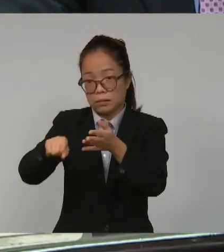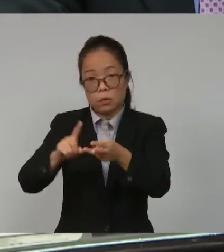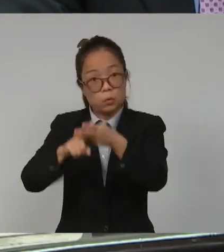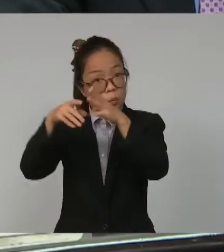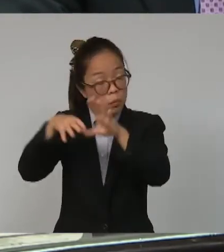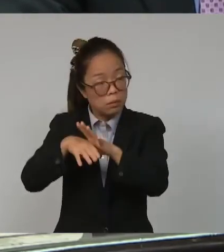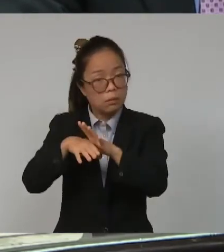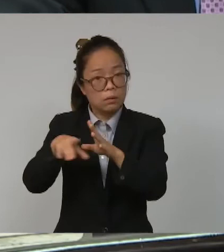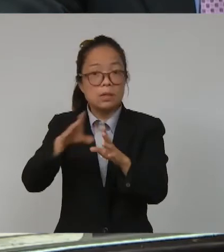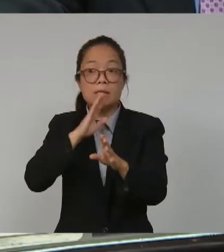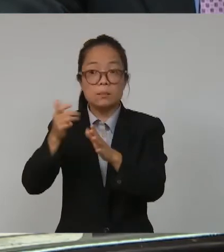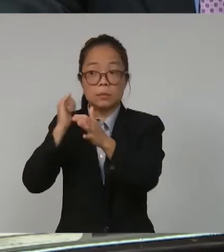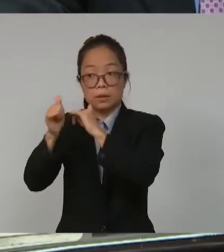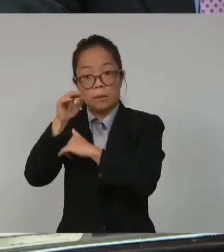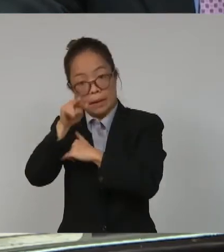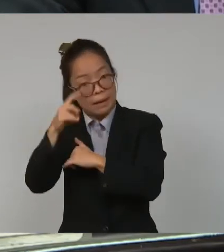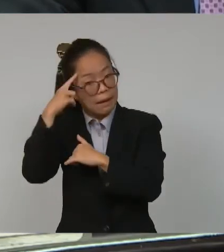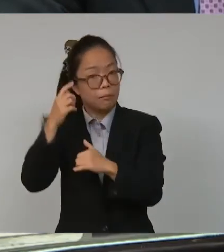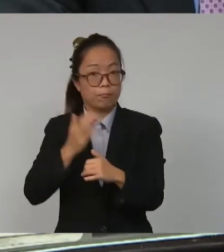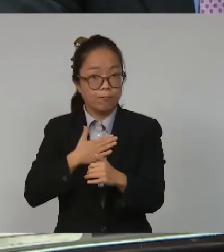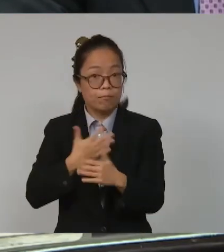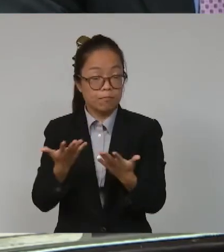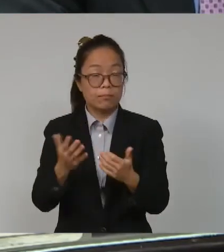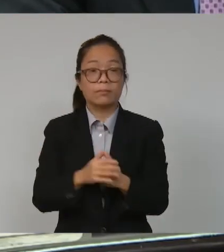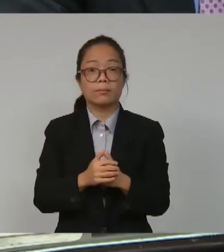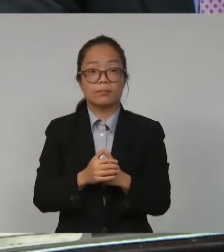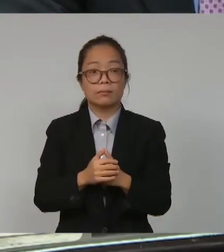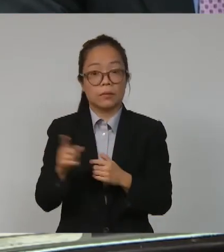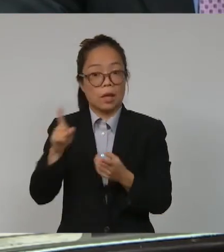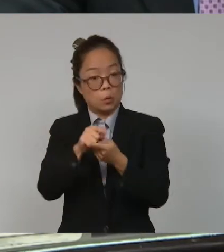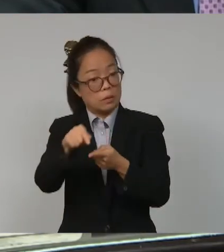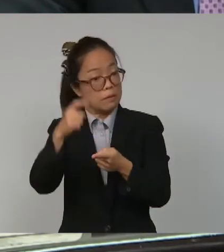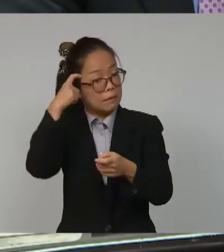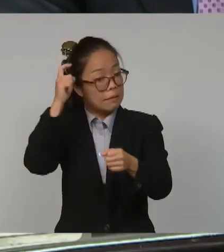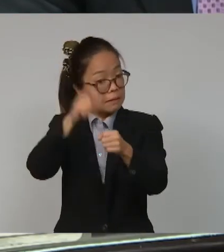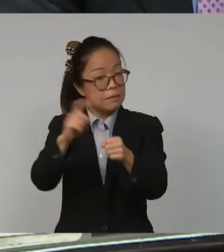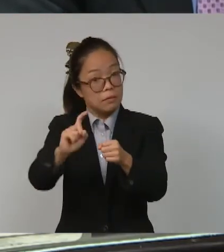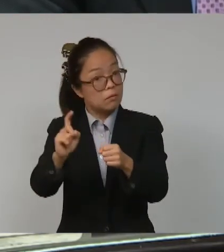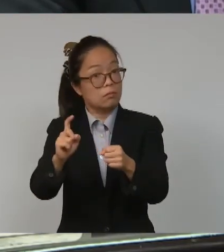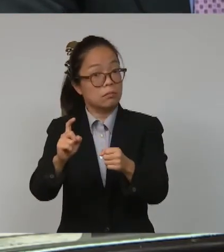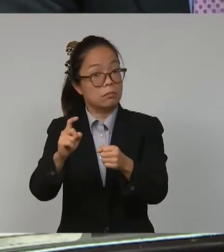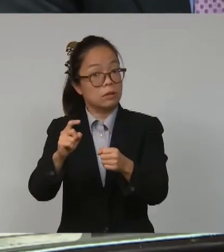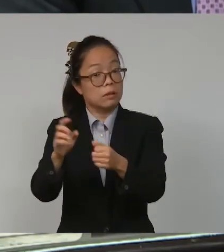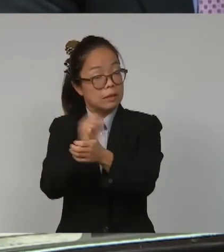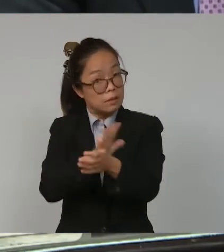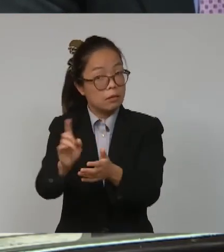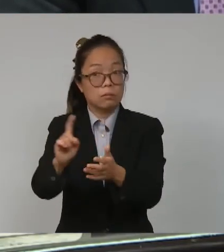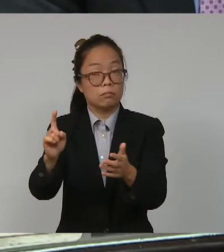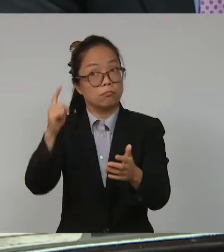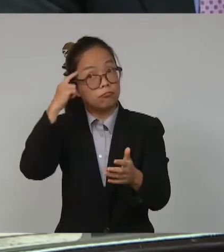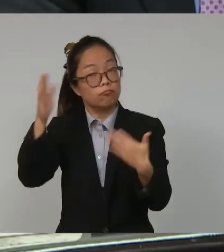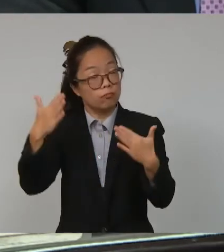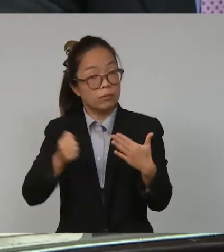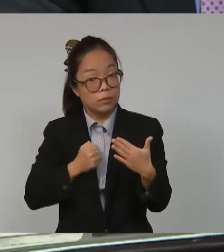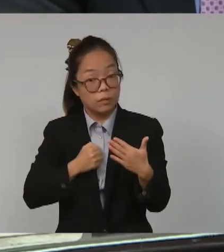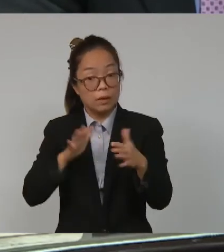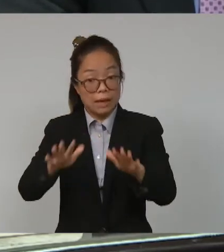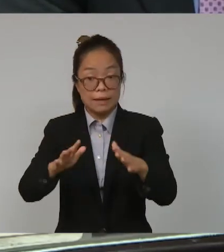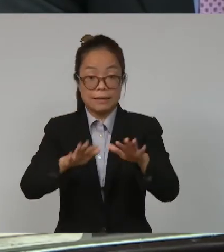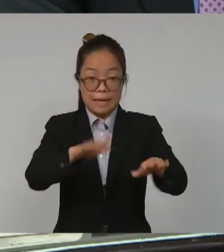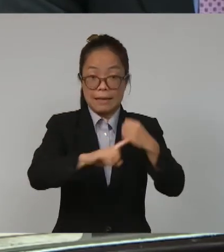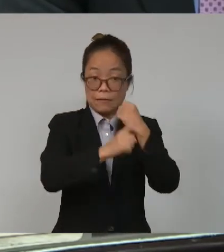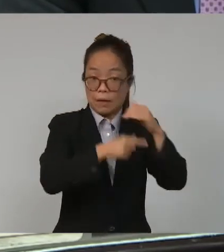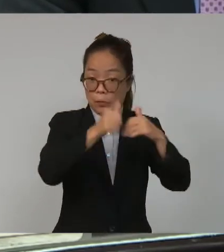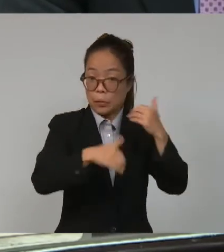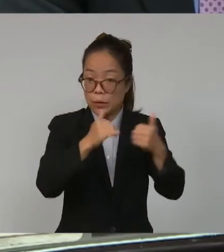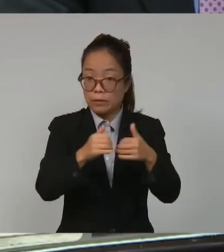是不是人民看得懂？他知不知道你要表达的是什么？还有他跟现在之间的